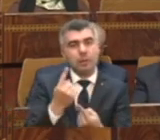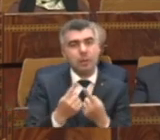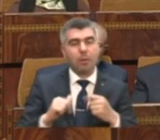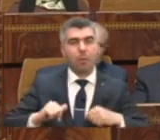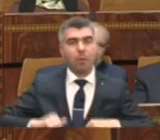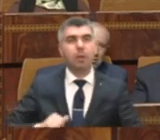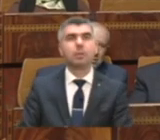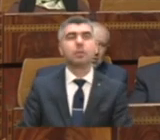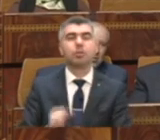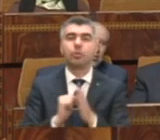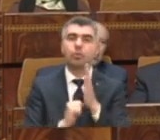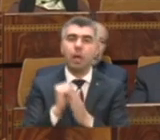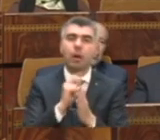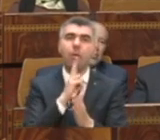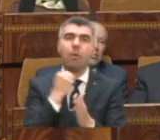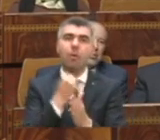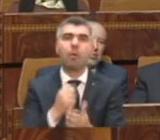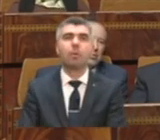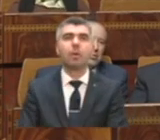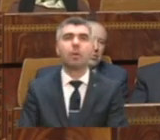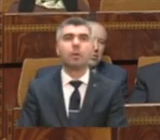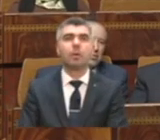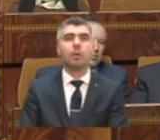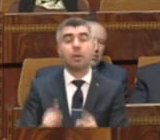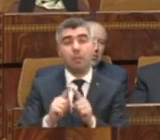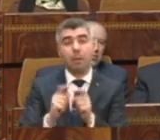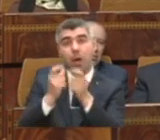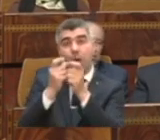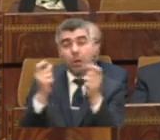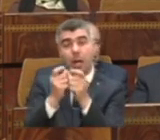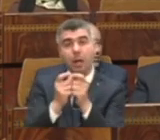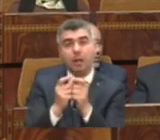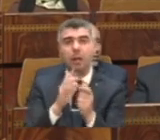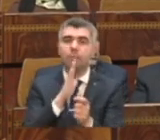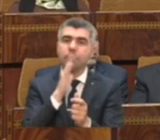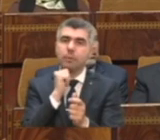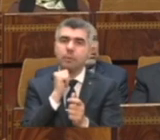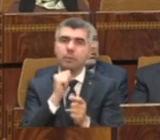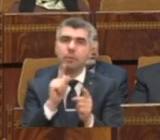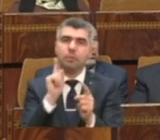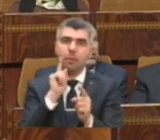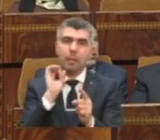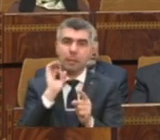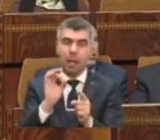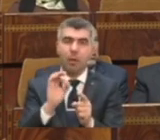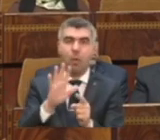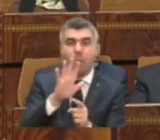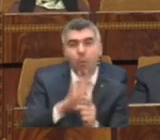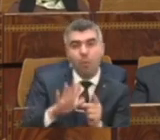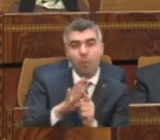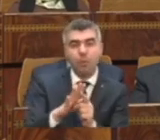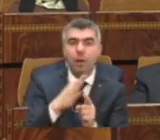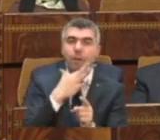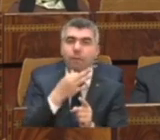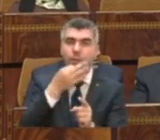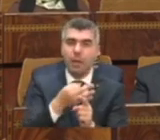الوزيرة غادي نجحي مع الحكومة. فالمقاولين لا يمدون أيديهم للصدقة بل يطالبون الحكومة بالتبسيط